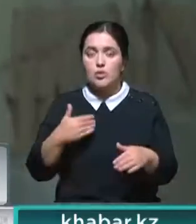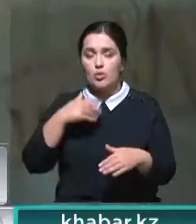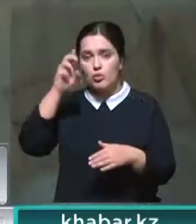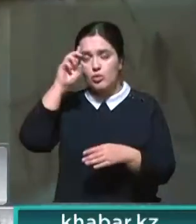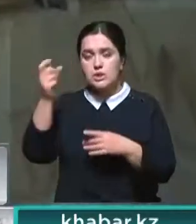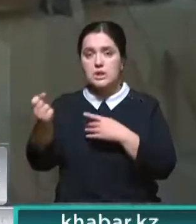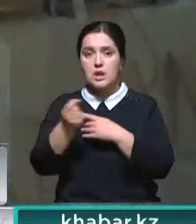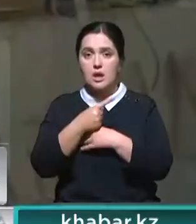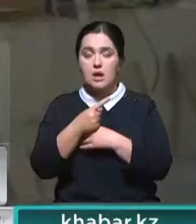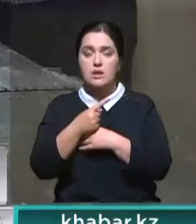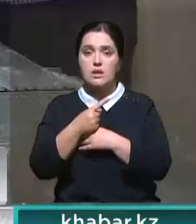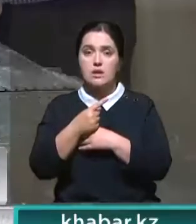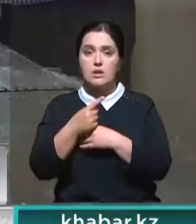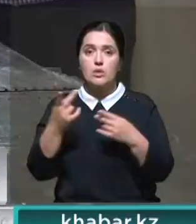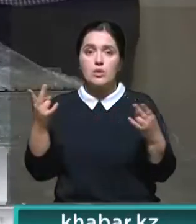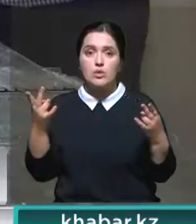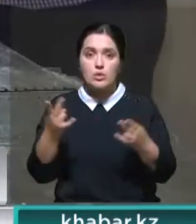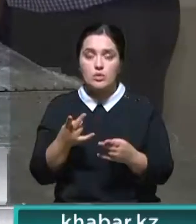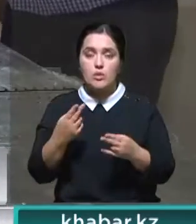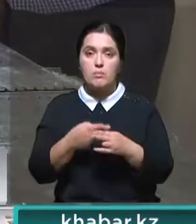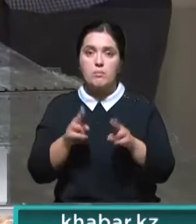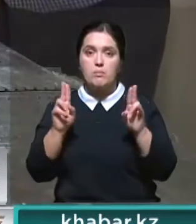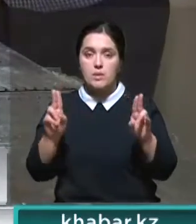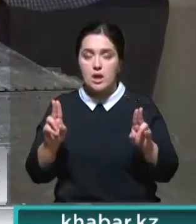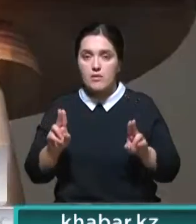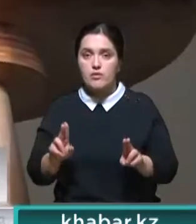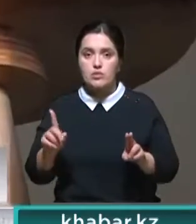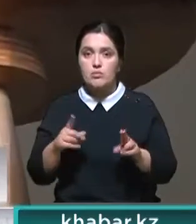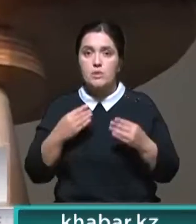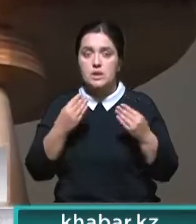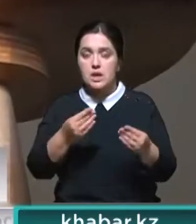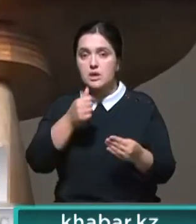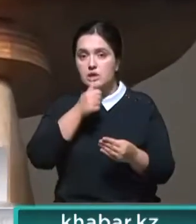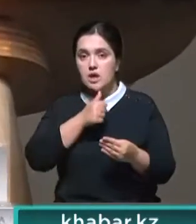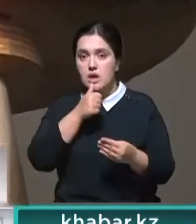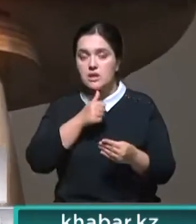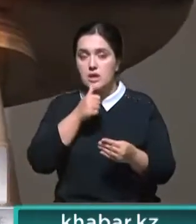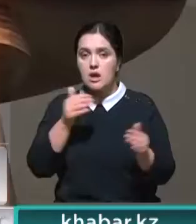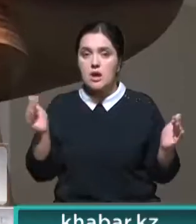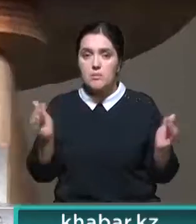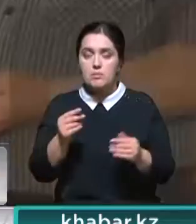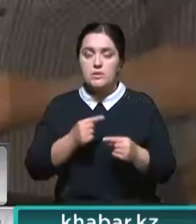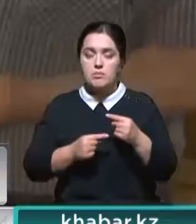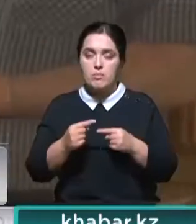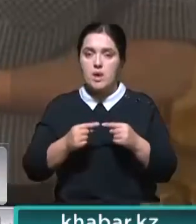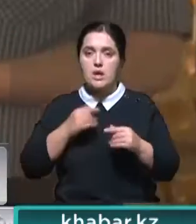госзаказ, но для этого, по его мнению, нужно изменить соответствующие правила, чтобы дать шанс владельцам небольших предприятий развивать свое